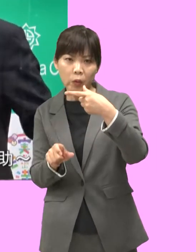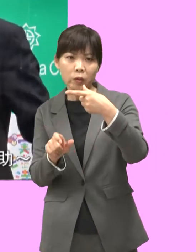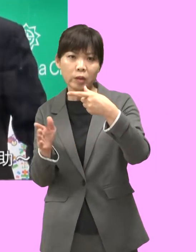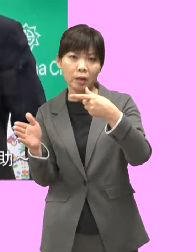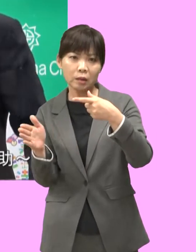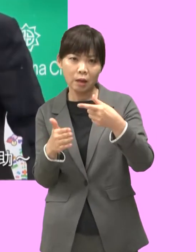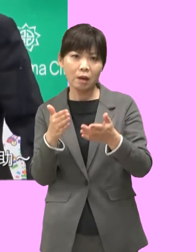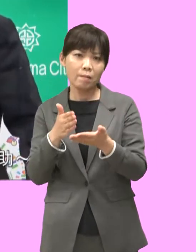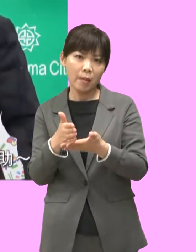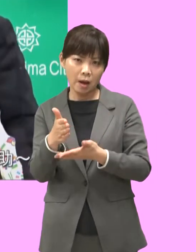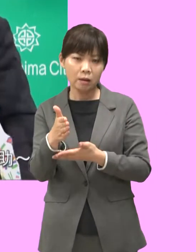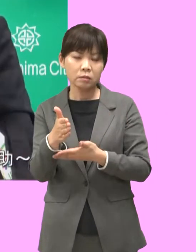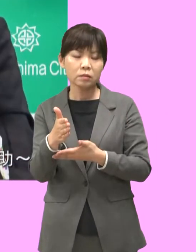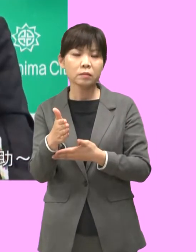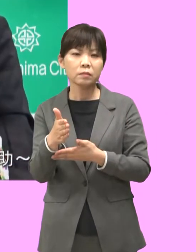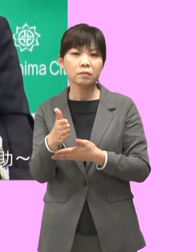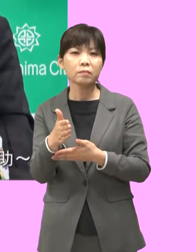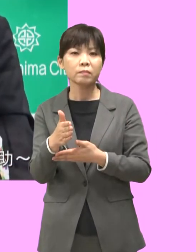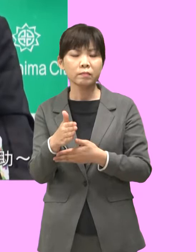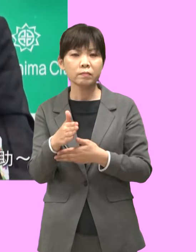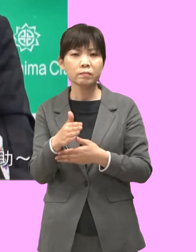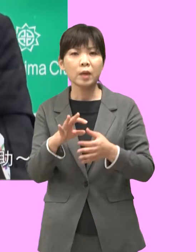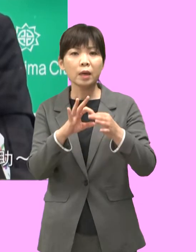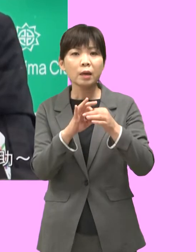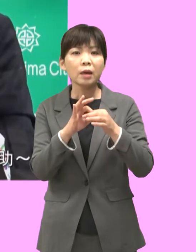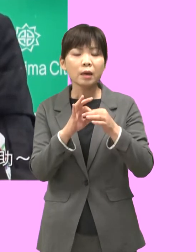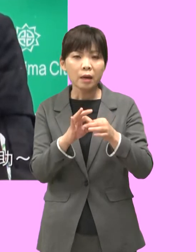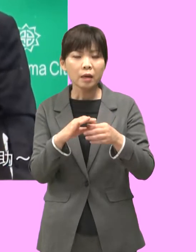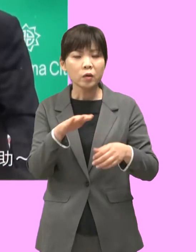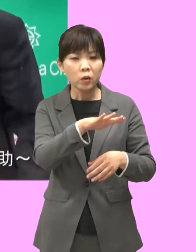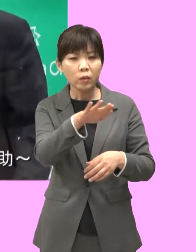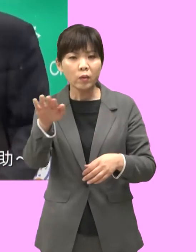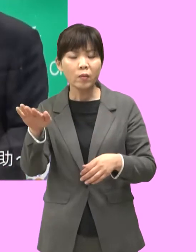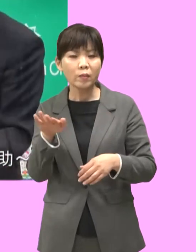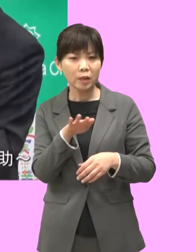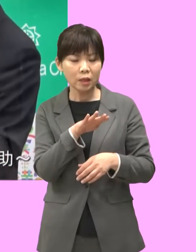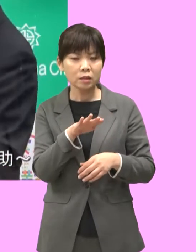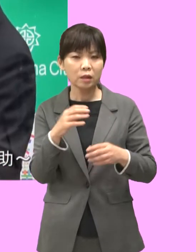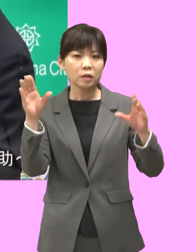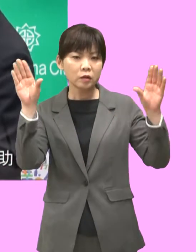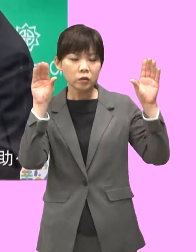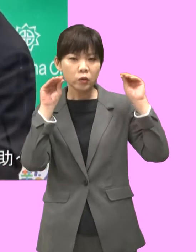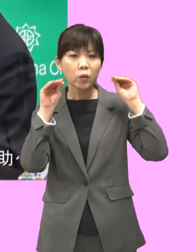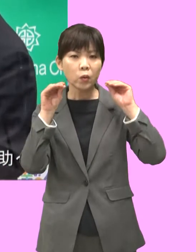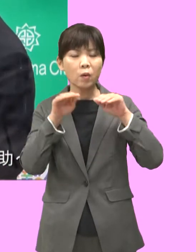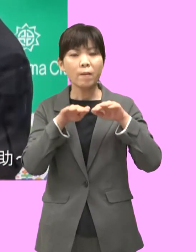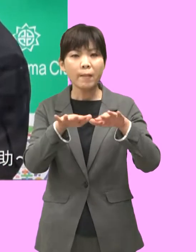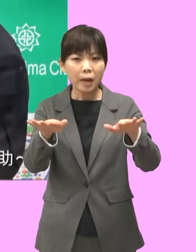々もあの関係の皆さんに届くように、して募集を開始をいたします。